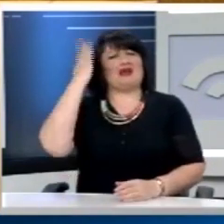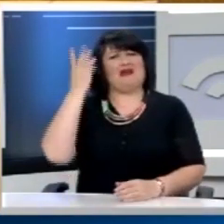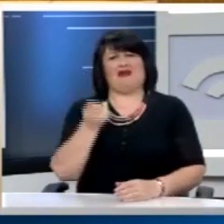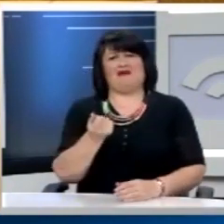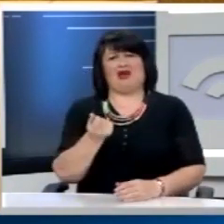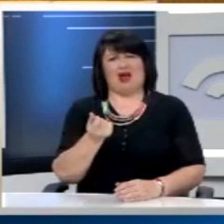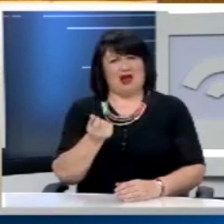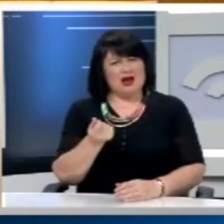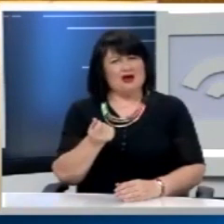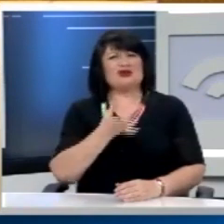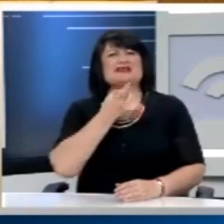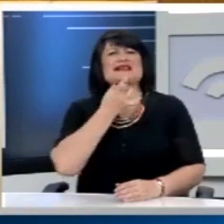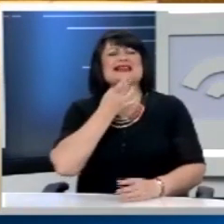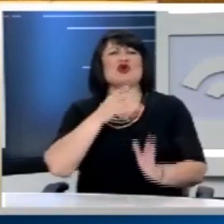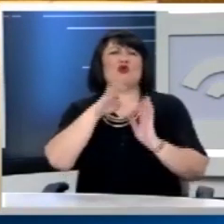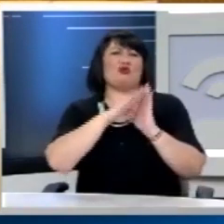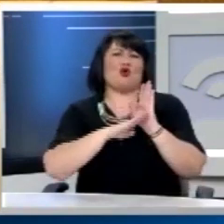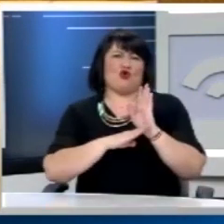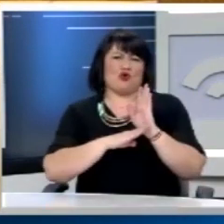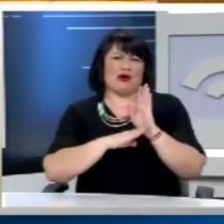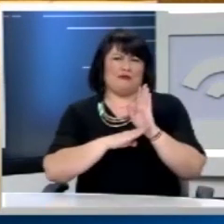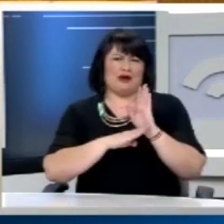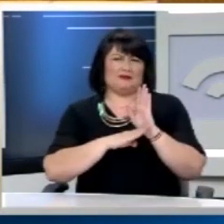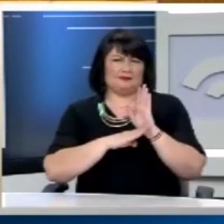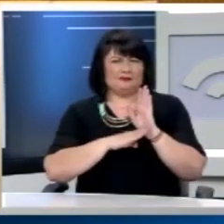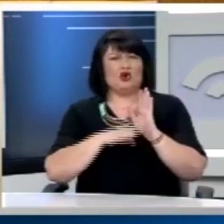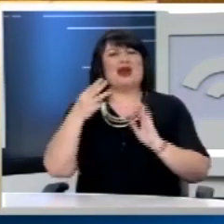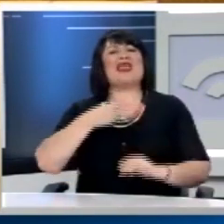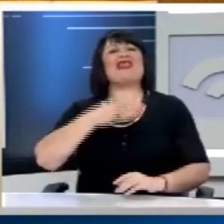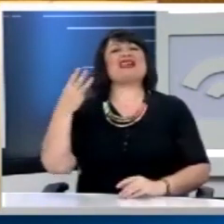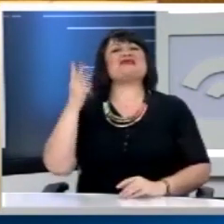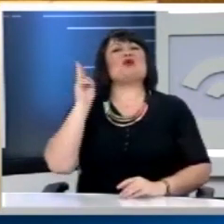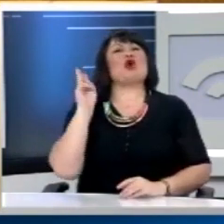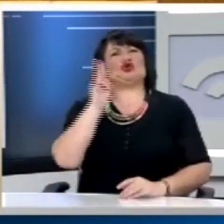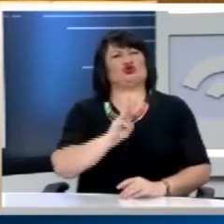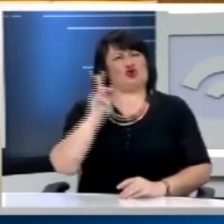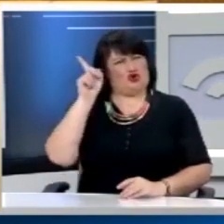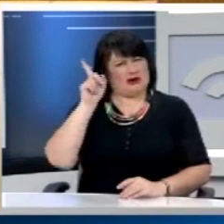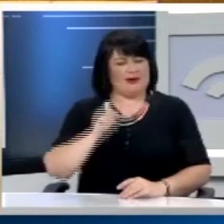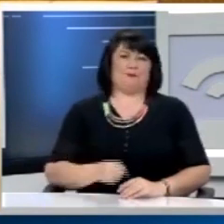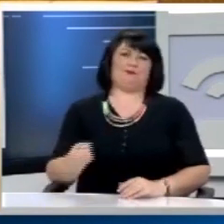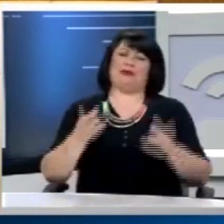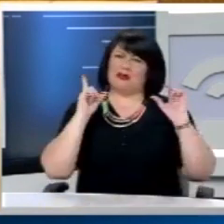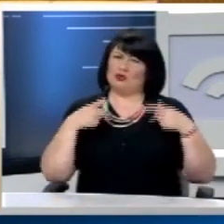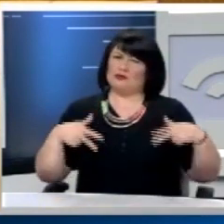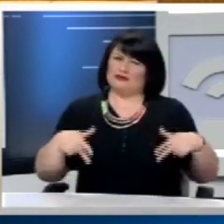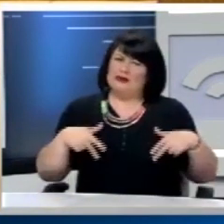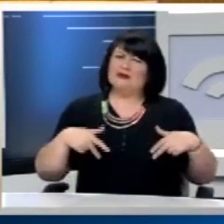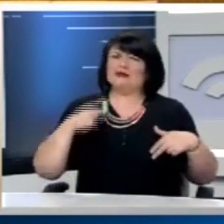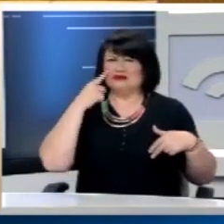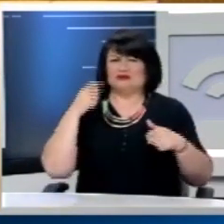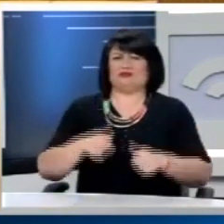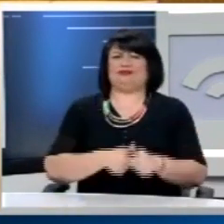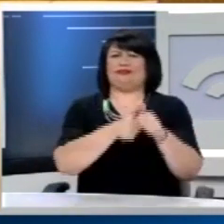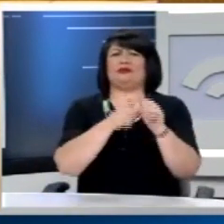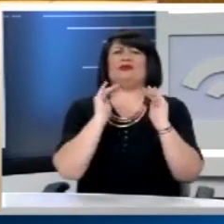και εφαρμογής του σκληρού προγράμματος των περιβόητων θεσμών. Η κυβέρνηση της Νέας Δημοκρατίας θα ακολουθήσει